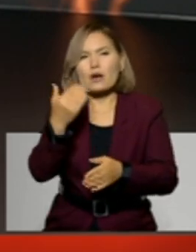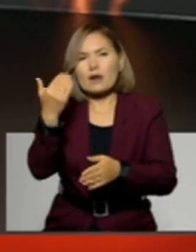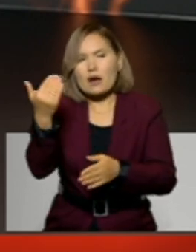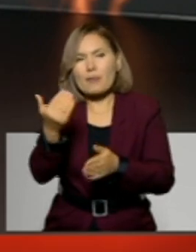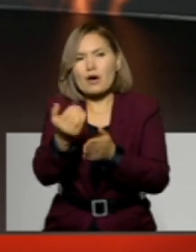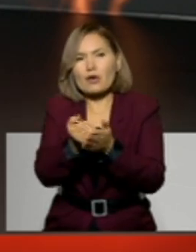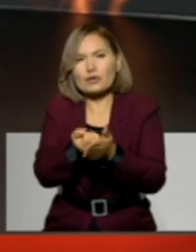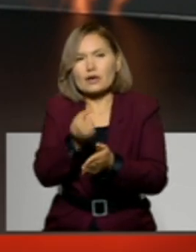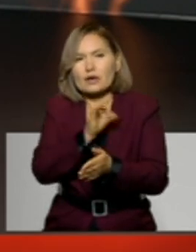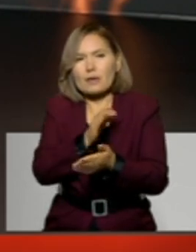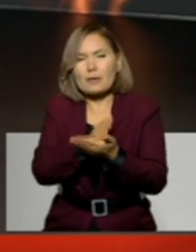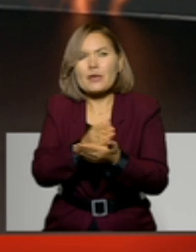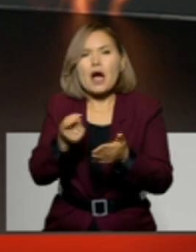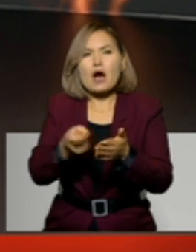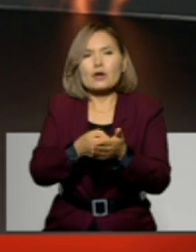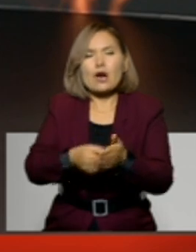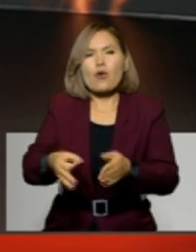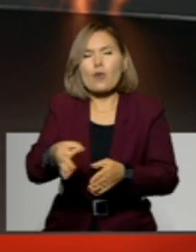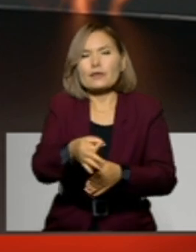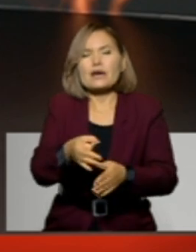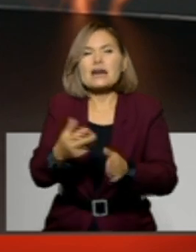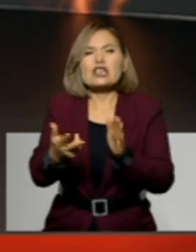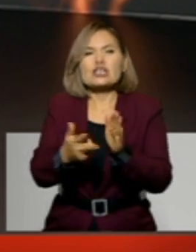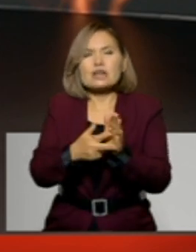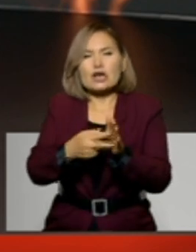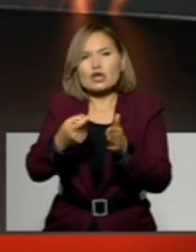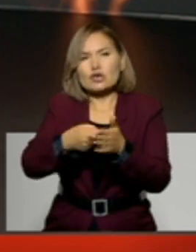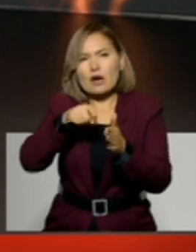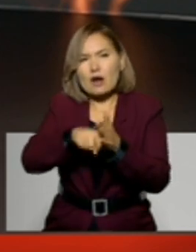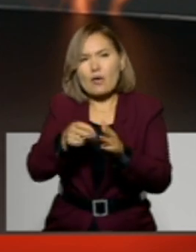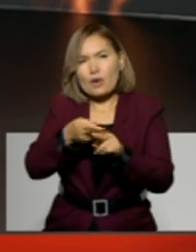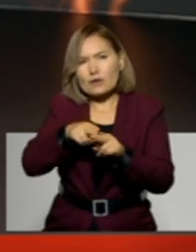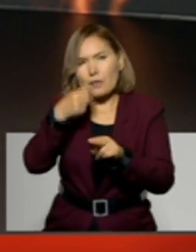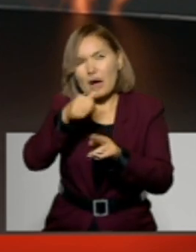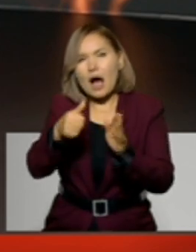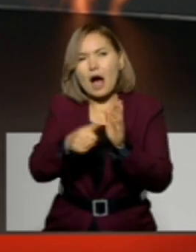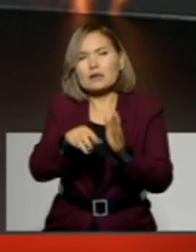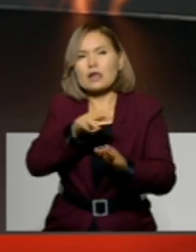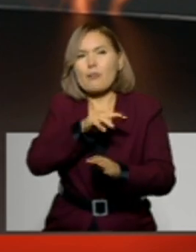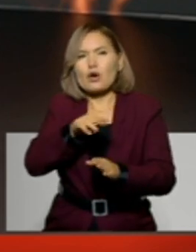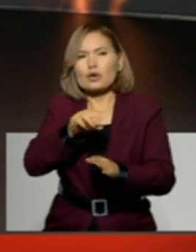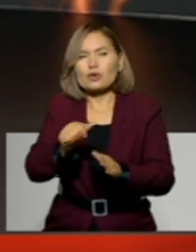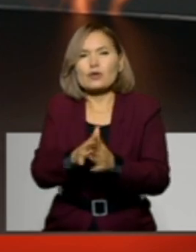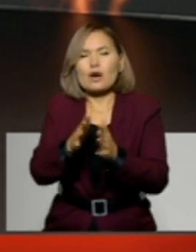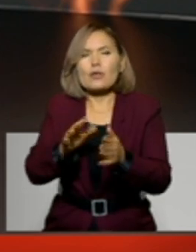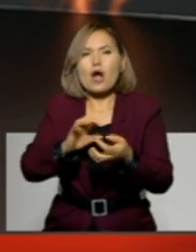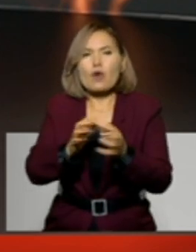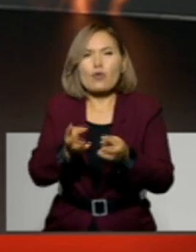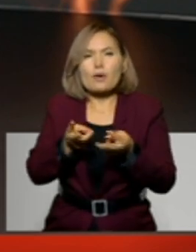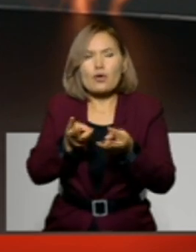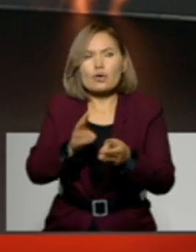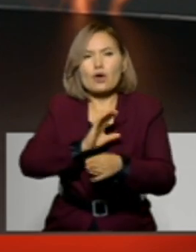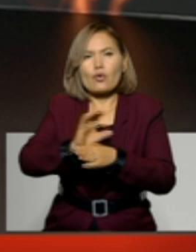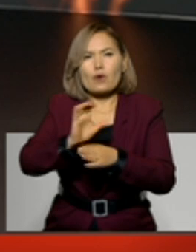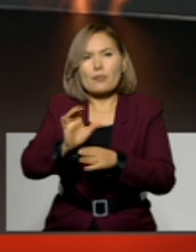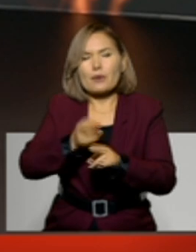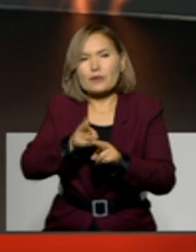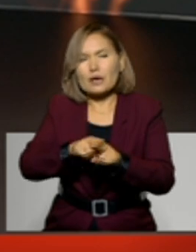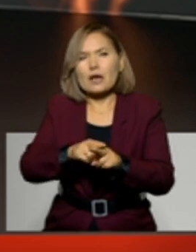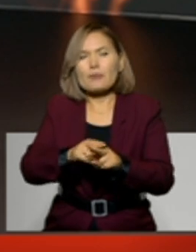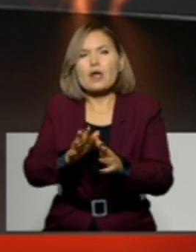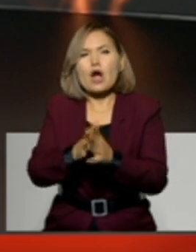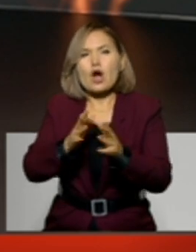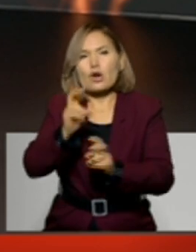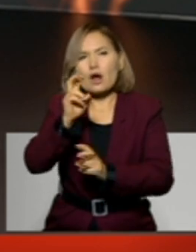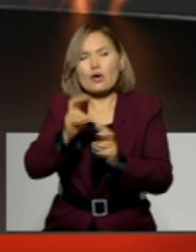облыстарына тиесілі. Мысалы, Қарағанды облысындағы 8 шахтада биыл 6 миллион тоннадан астам көмір өндірілмек. Осы орайда кенді